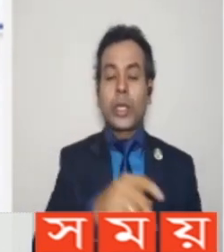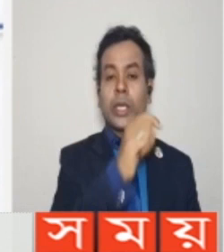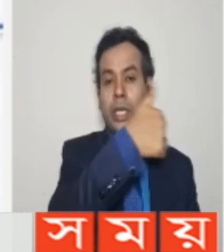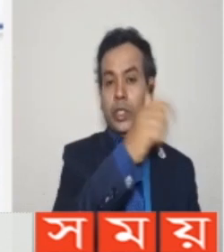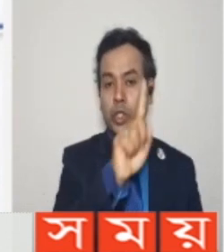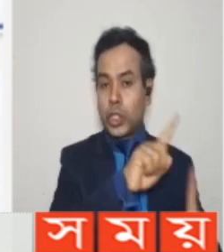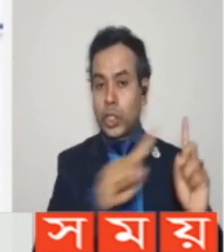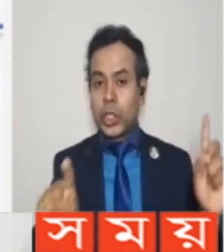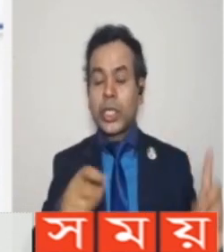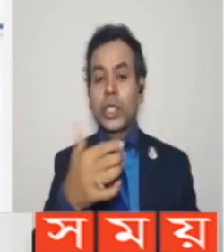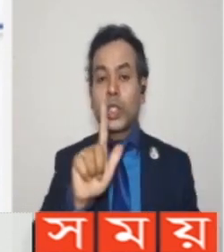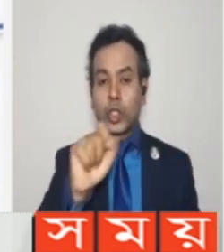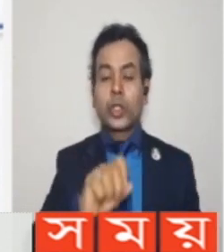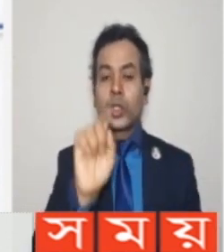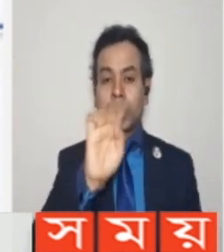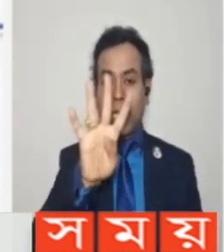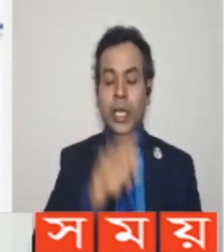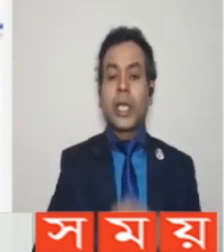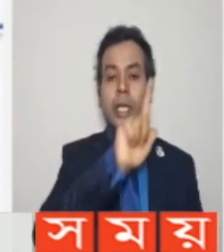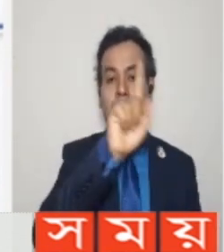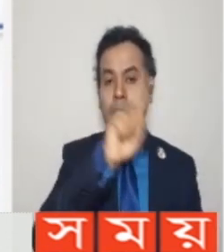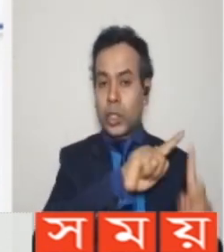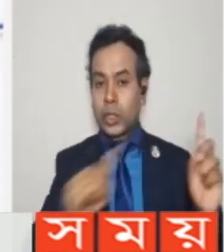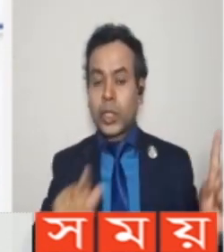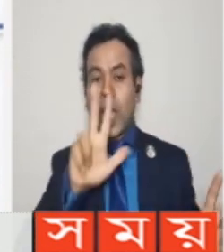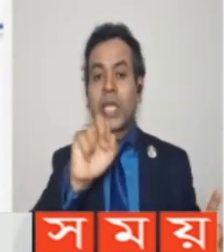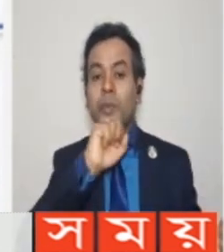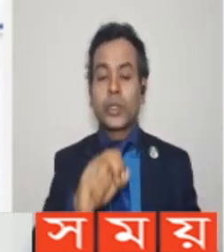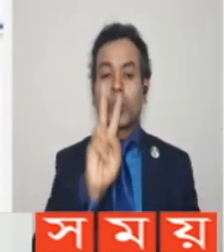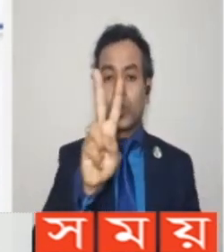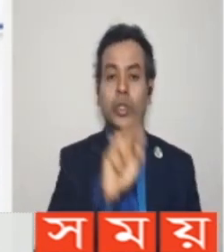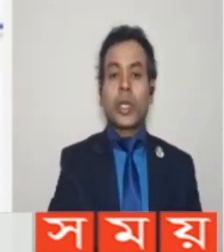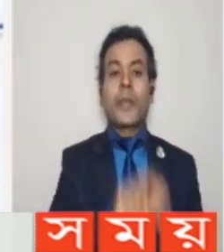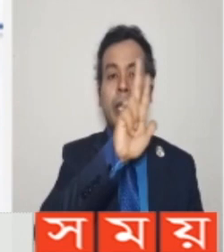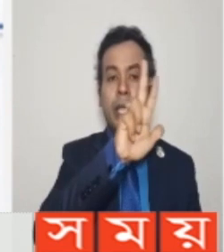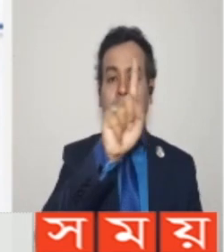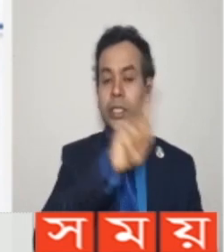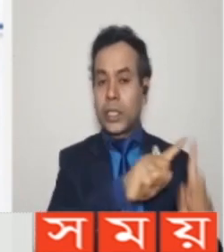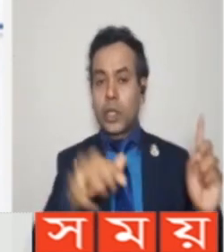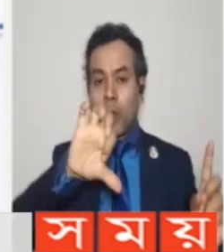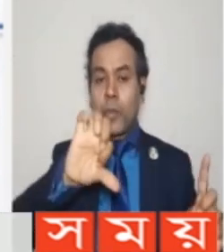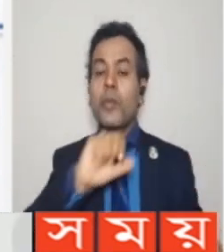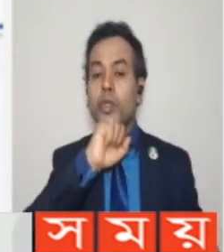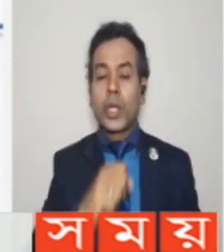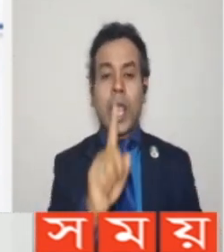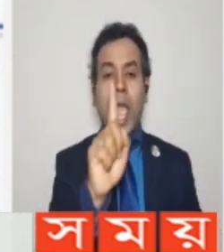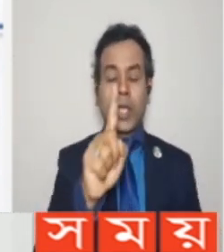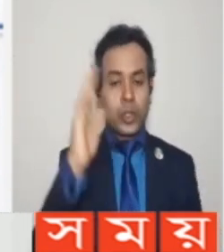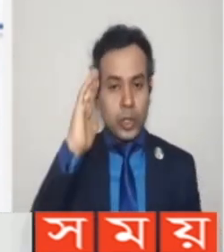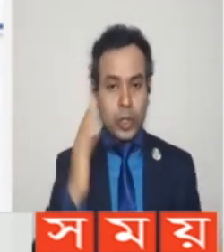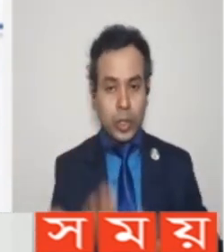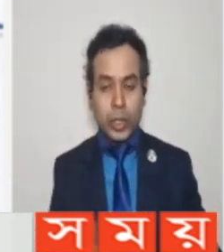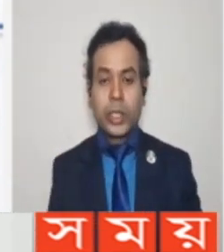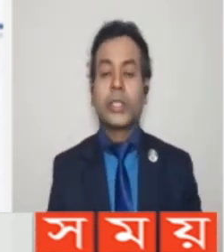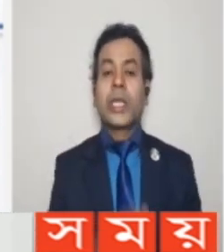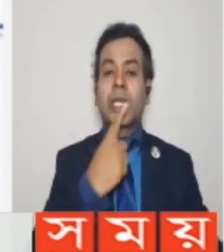41-50 12 জন, 51-60 12 জন, 61-70 4 জন, 71-80 বছরের 2 জন এবং